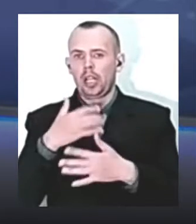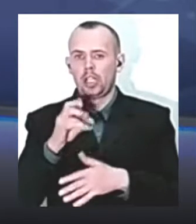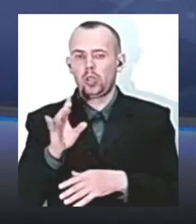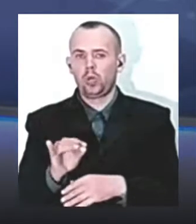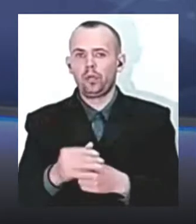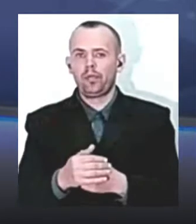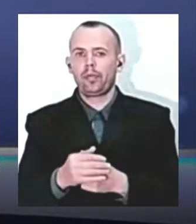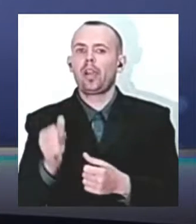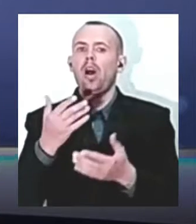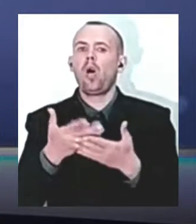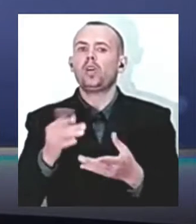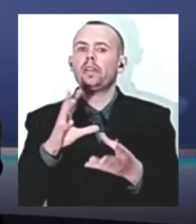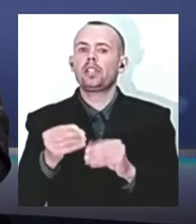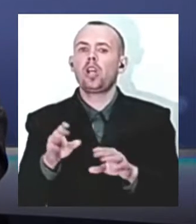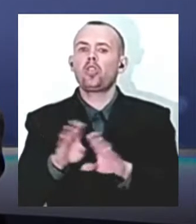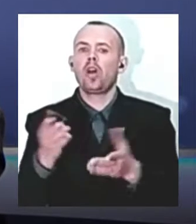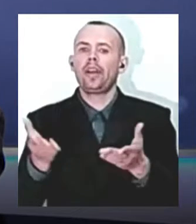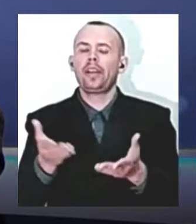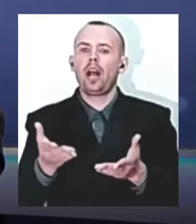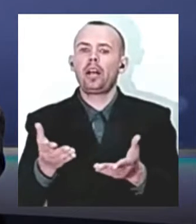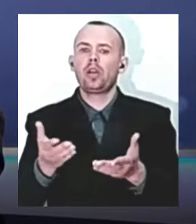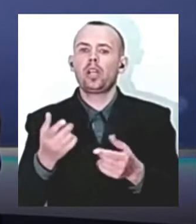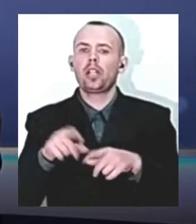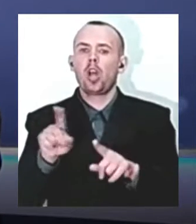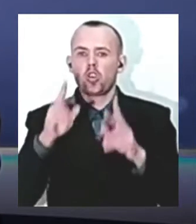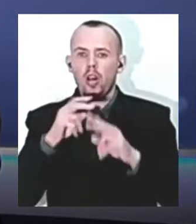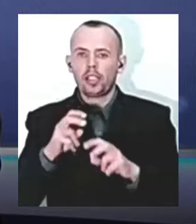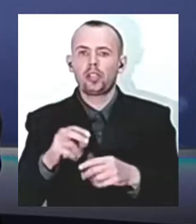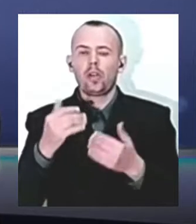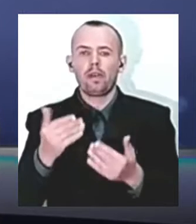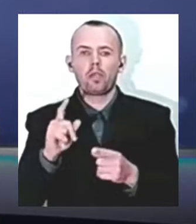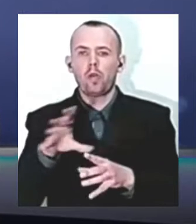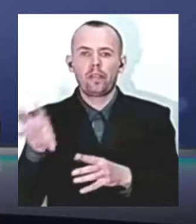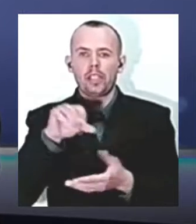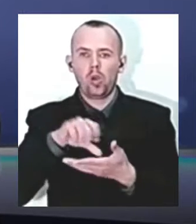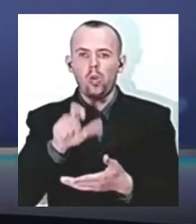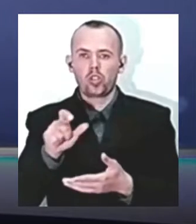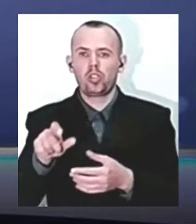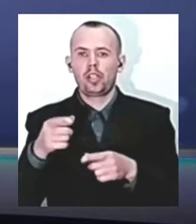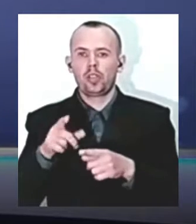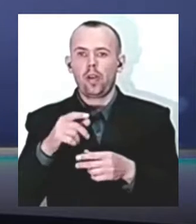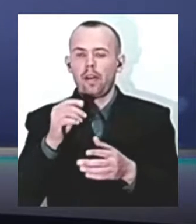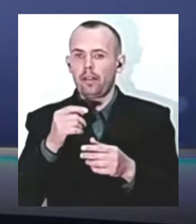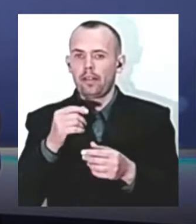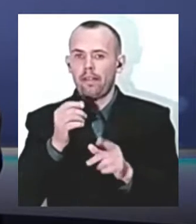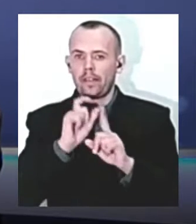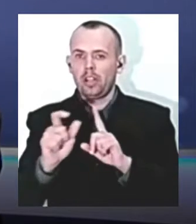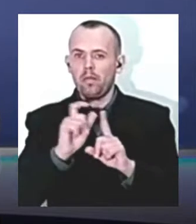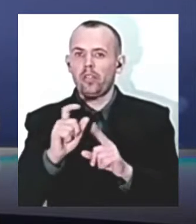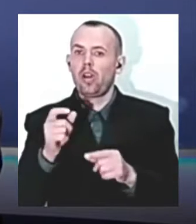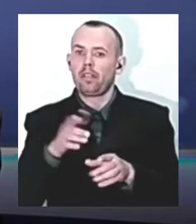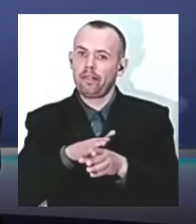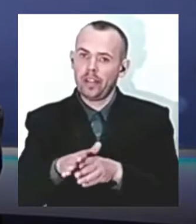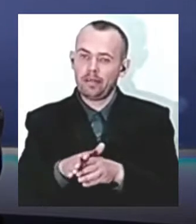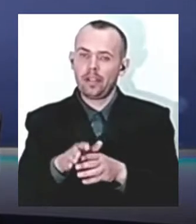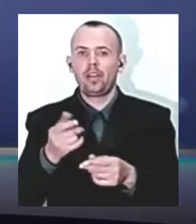все ж таки якісь те, що розглядалося, да? Тобто всі учасники отаки відповідь задовільнила, чи все ж таки буде можливо